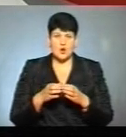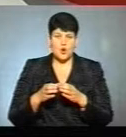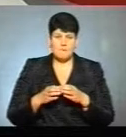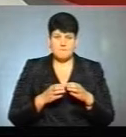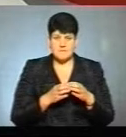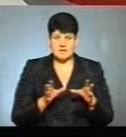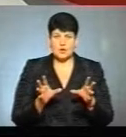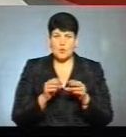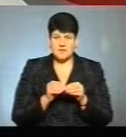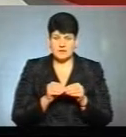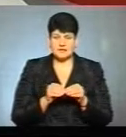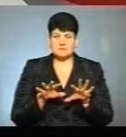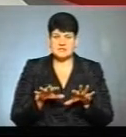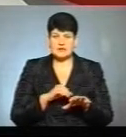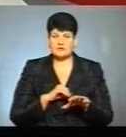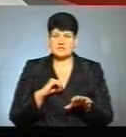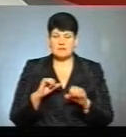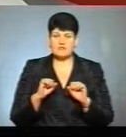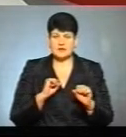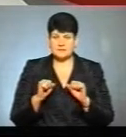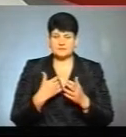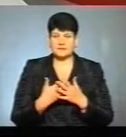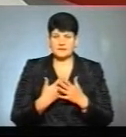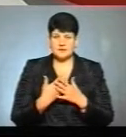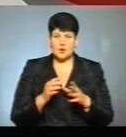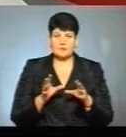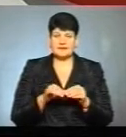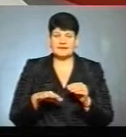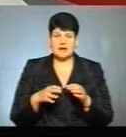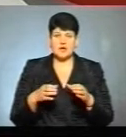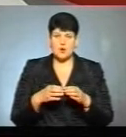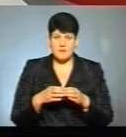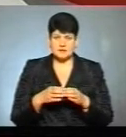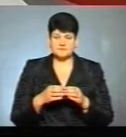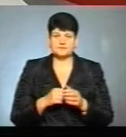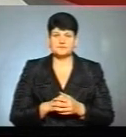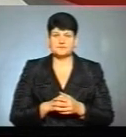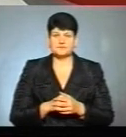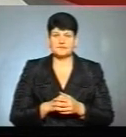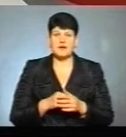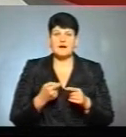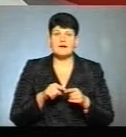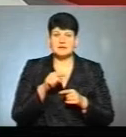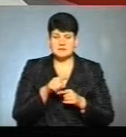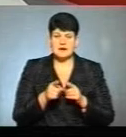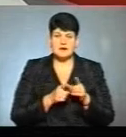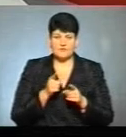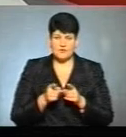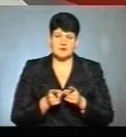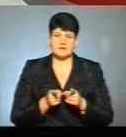і об'єднання місцевого самоврядування на принципі об'єднаних територіальних громад, а ця реформа